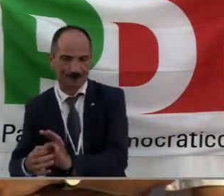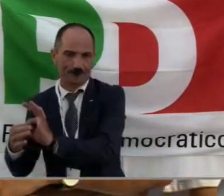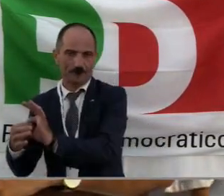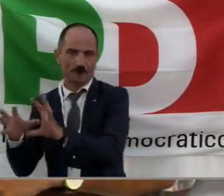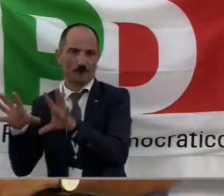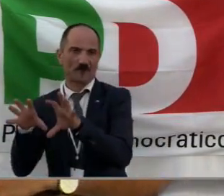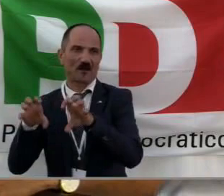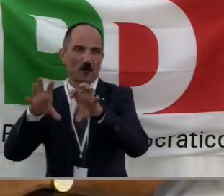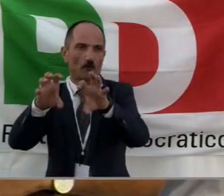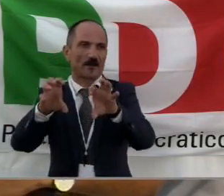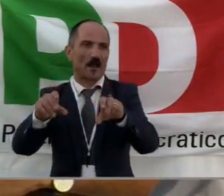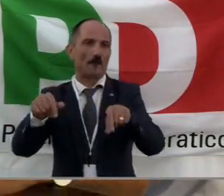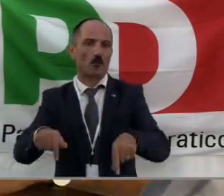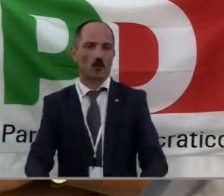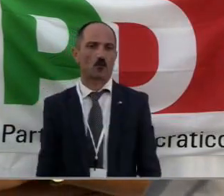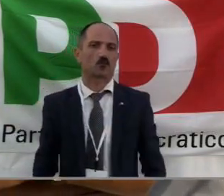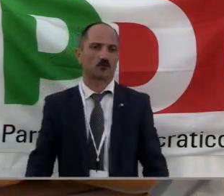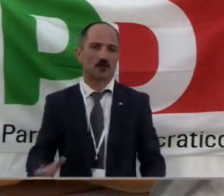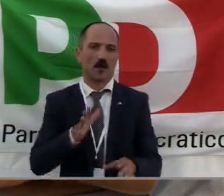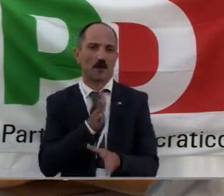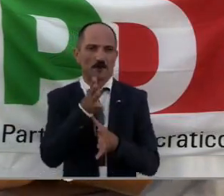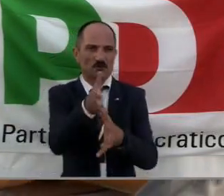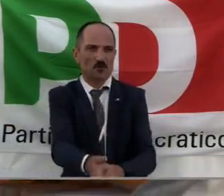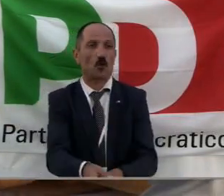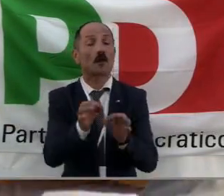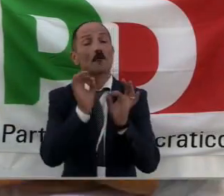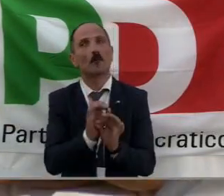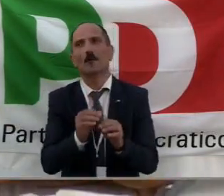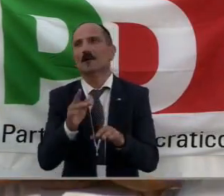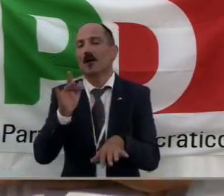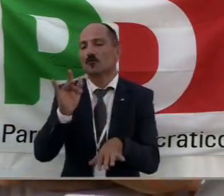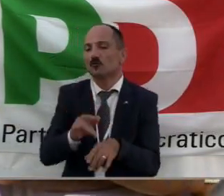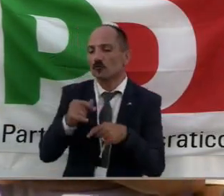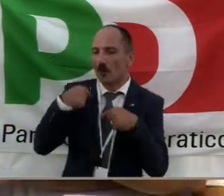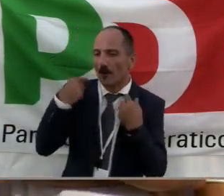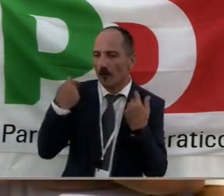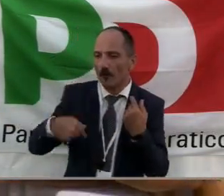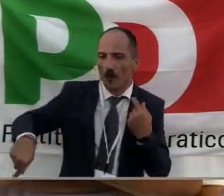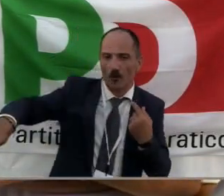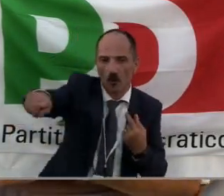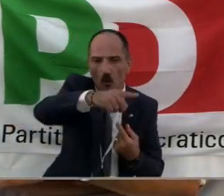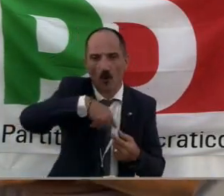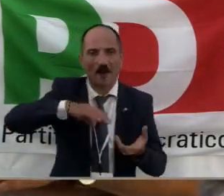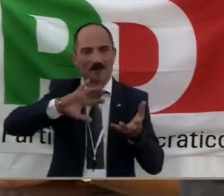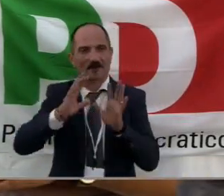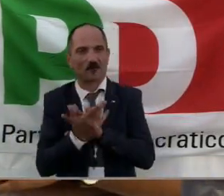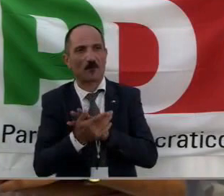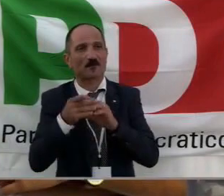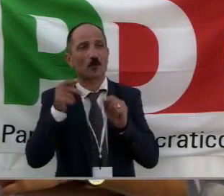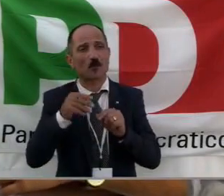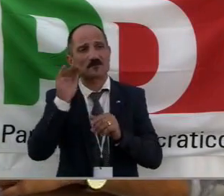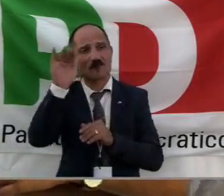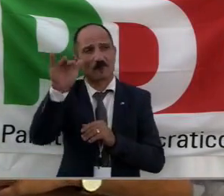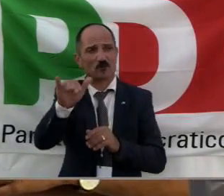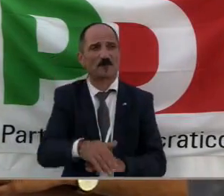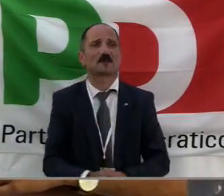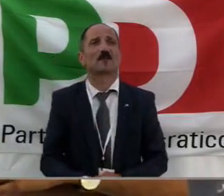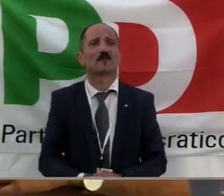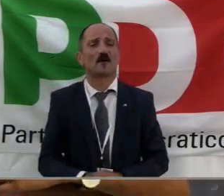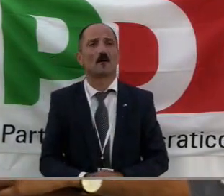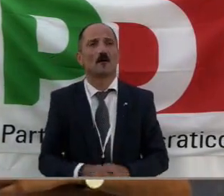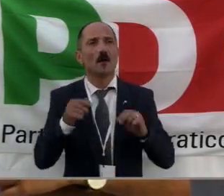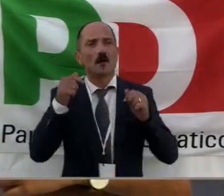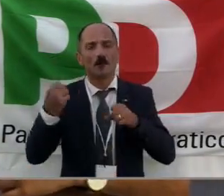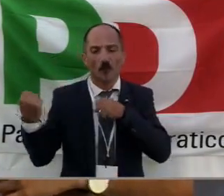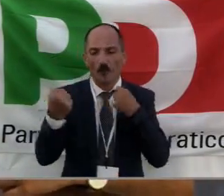Riappropriamoci di questa ambizione e tocca a noi trasformare questa prospettiva in